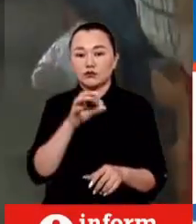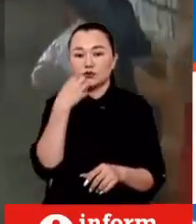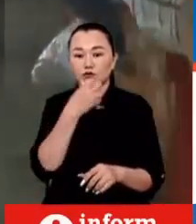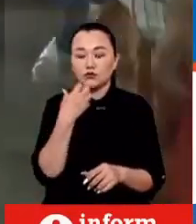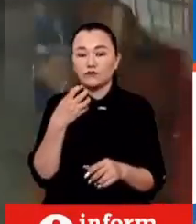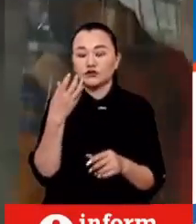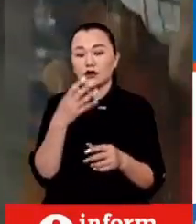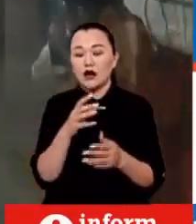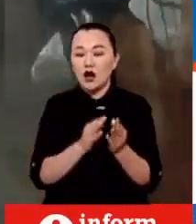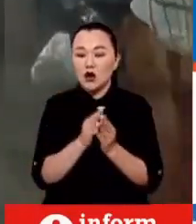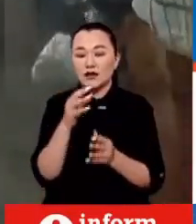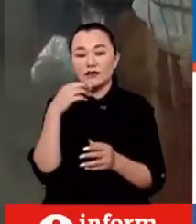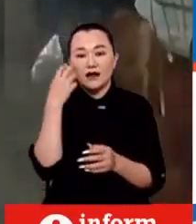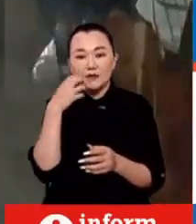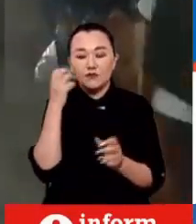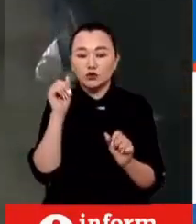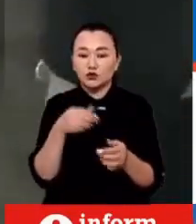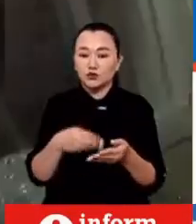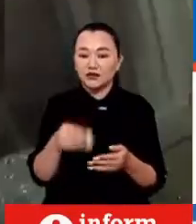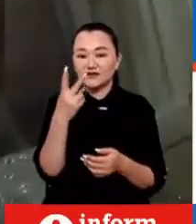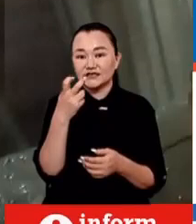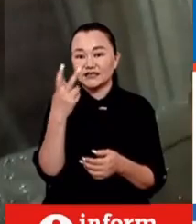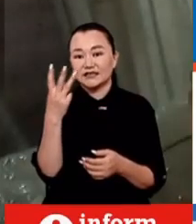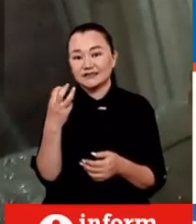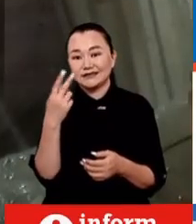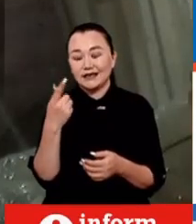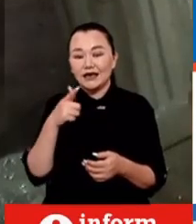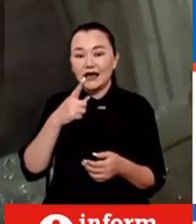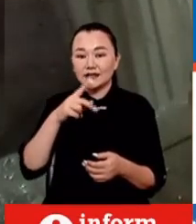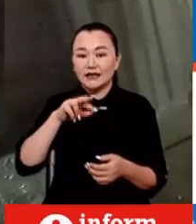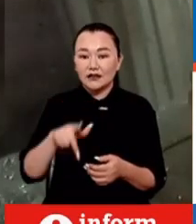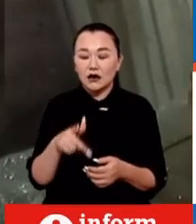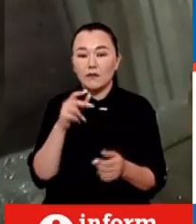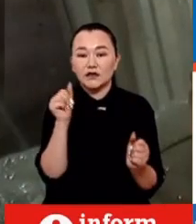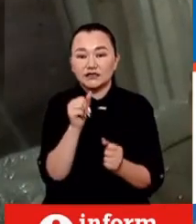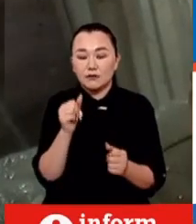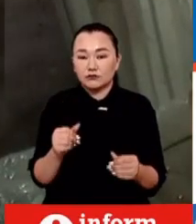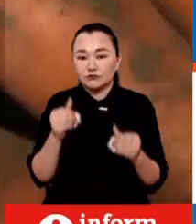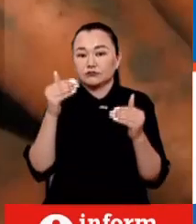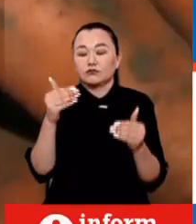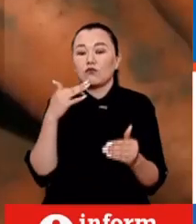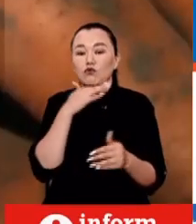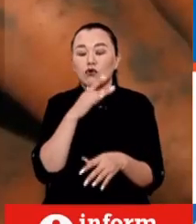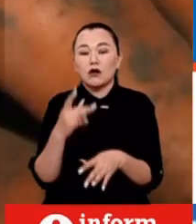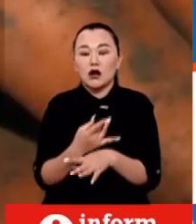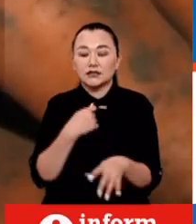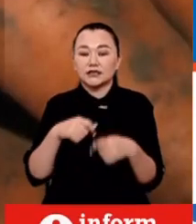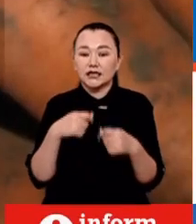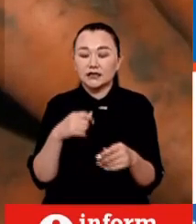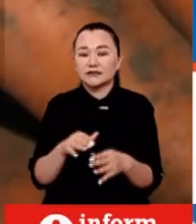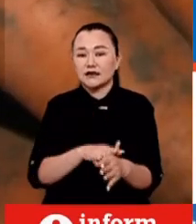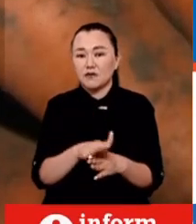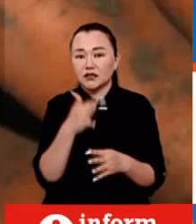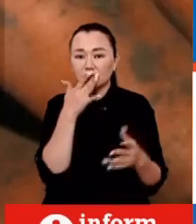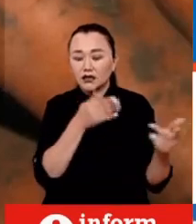Если огурцы или яблоки летом можно купить по 200-300 тенге за килограмм, то зимой цена вырастает в несколько раз. Рынок заполоняет